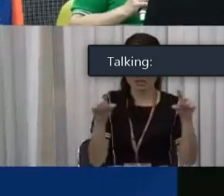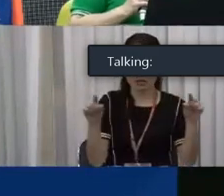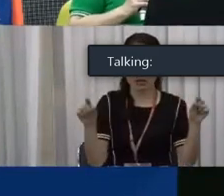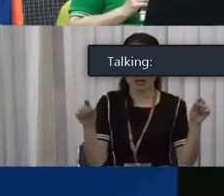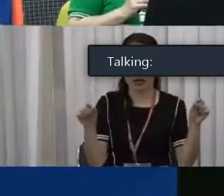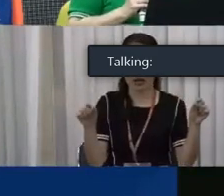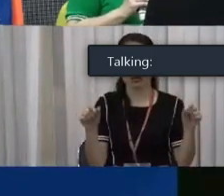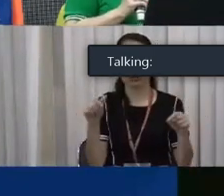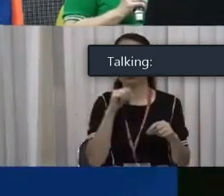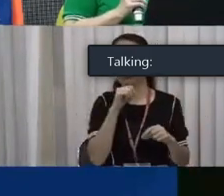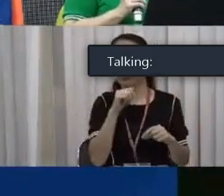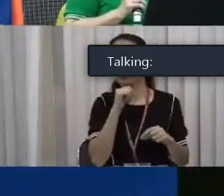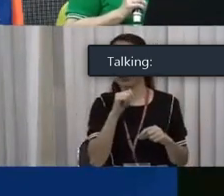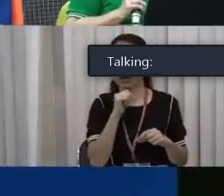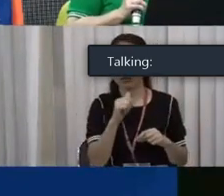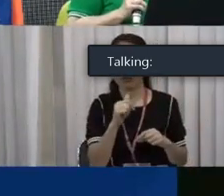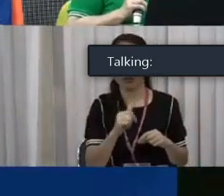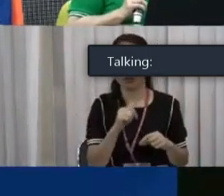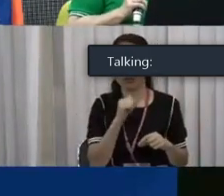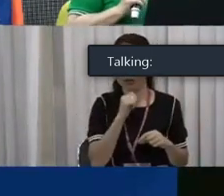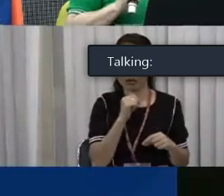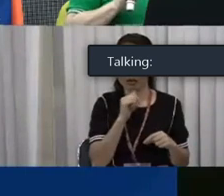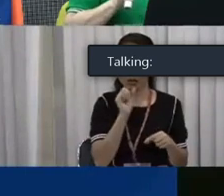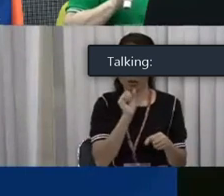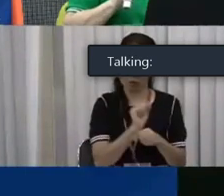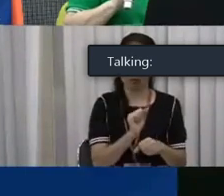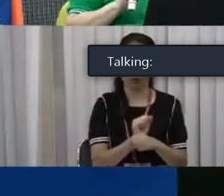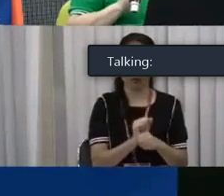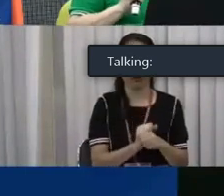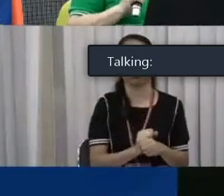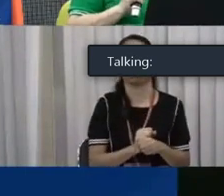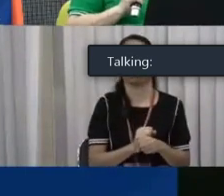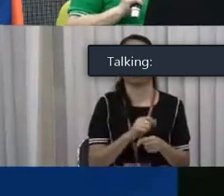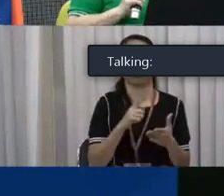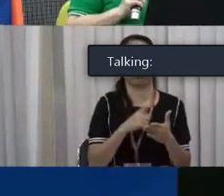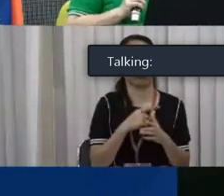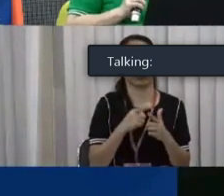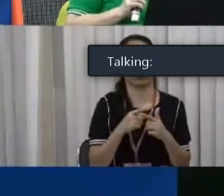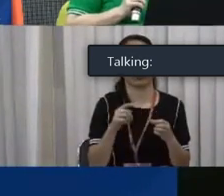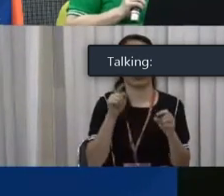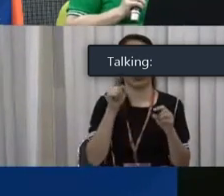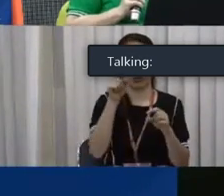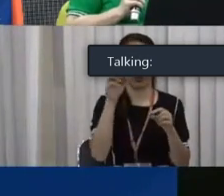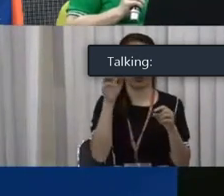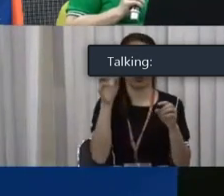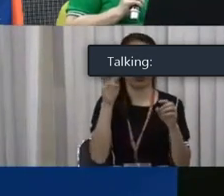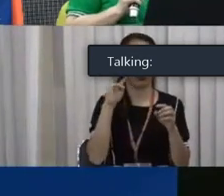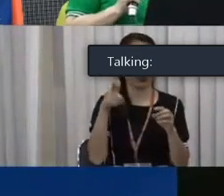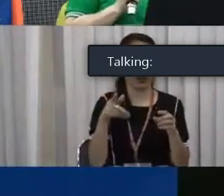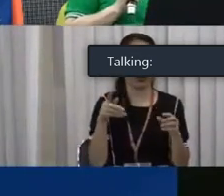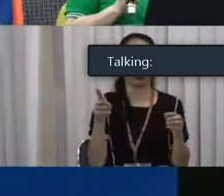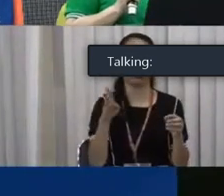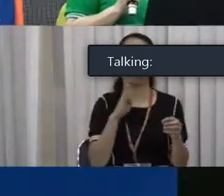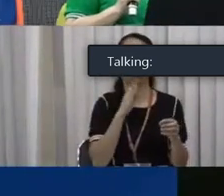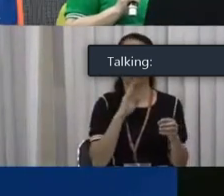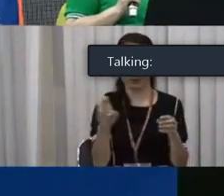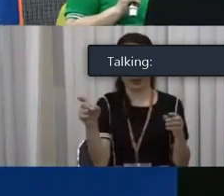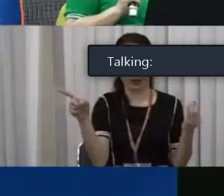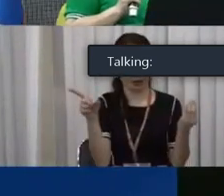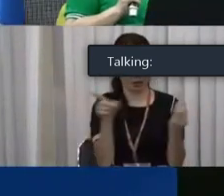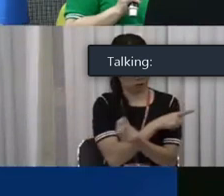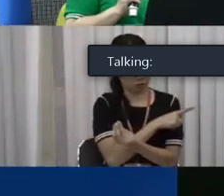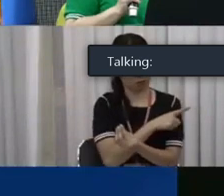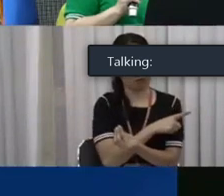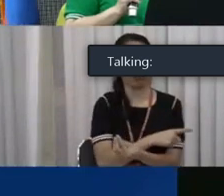na to dito ang mga botilya, kaya wala ni mo bantay. So, dako kay damage nga mahimo. Fraud or breach of trust.